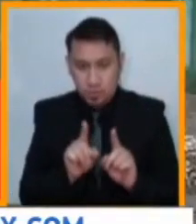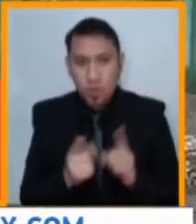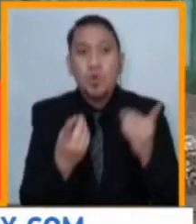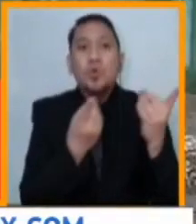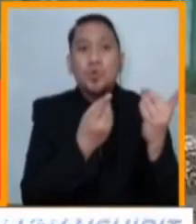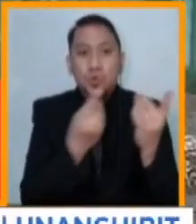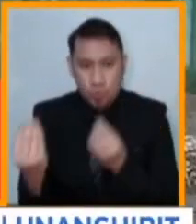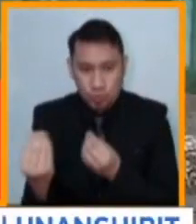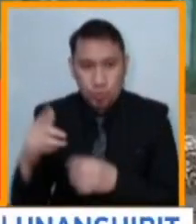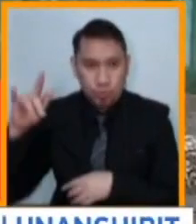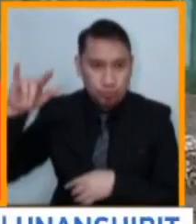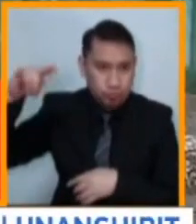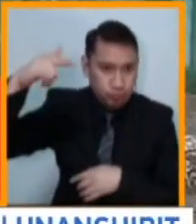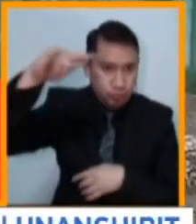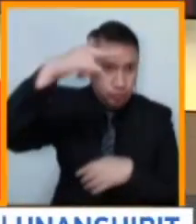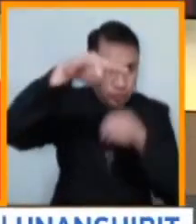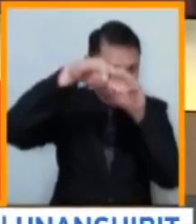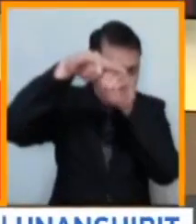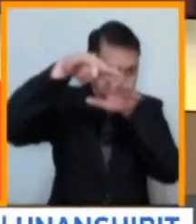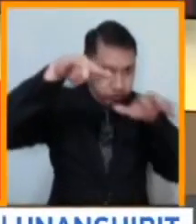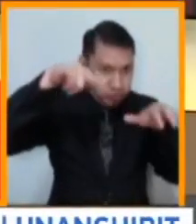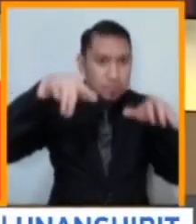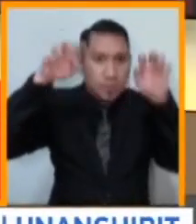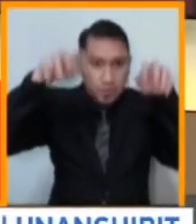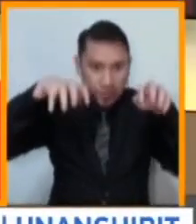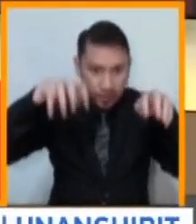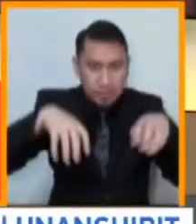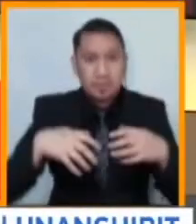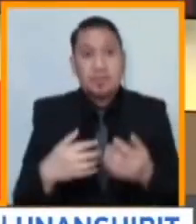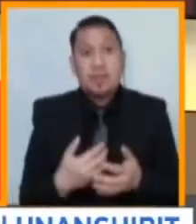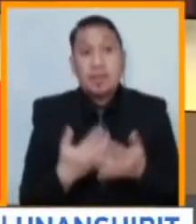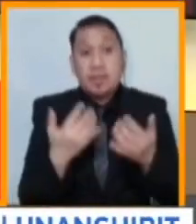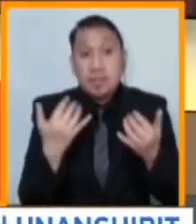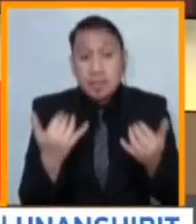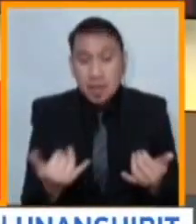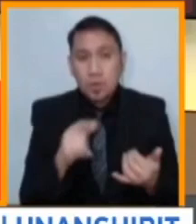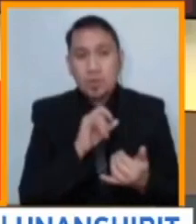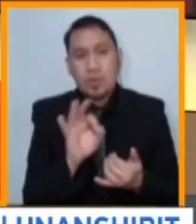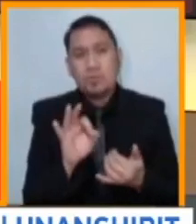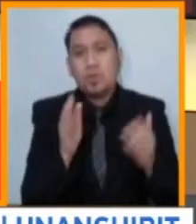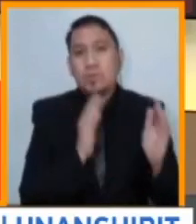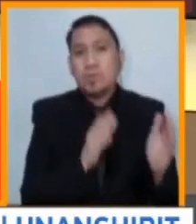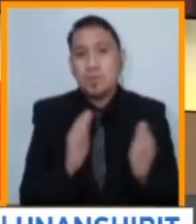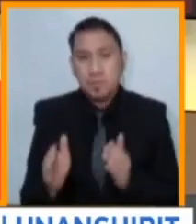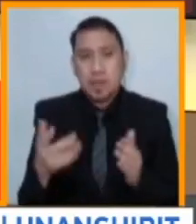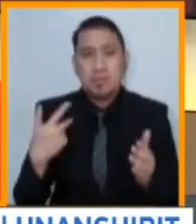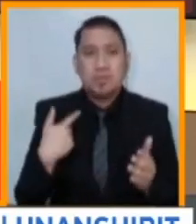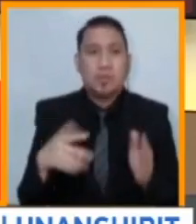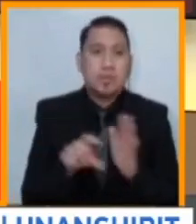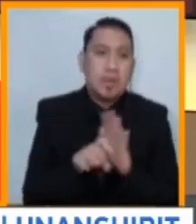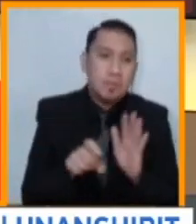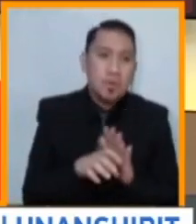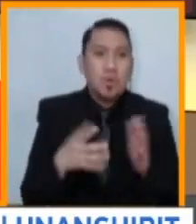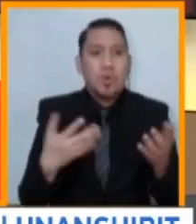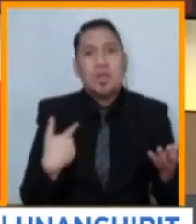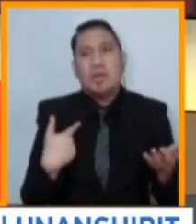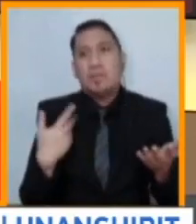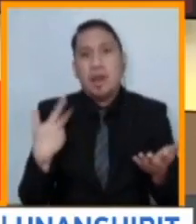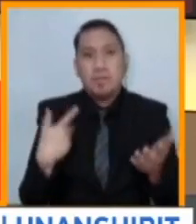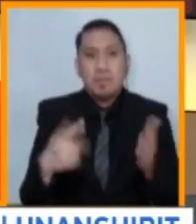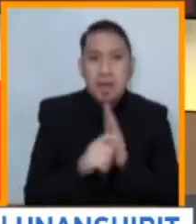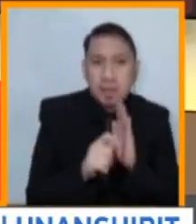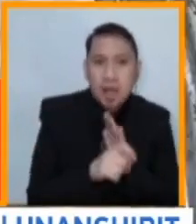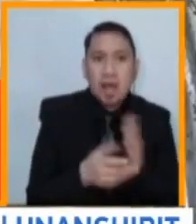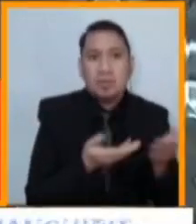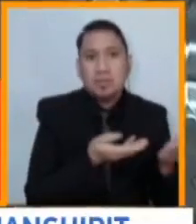operations po. Mm-hmm. Kung sakali po ba, may nakahanda na rin po ba tayong plano para sa rasyon ng tubig sa mga lungsod na maapektuhan?